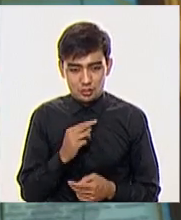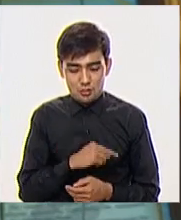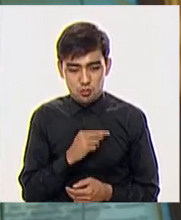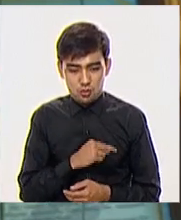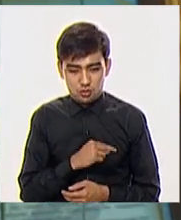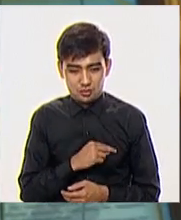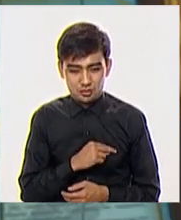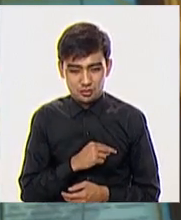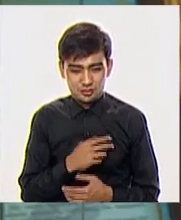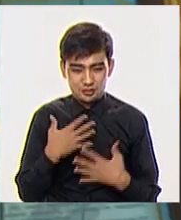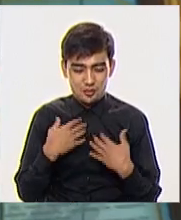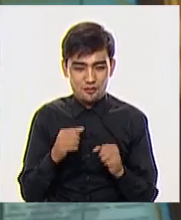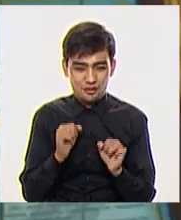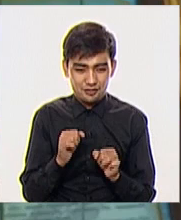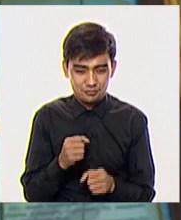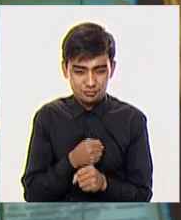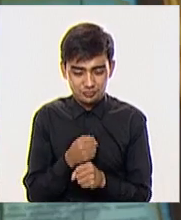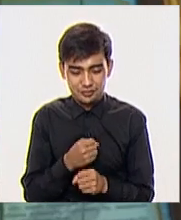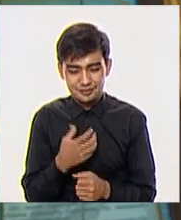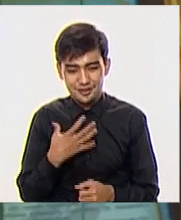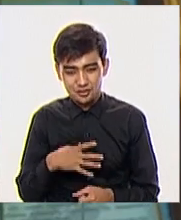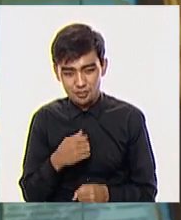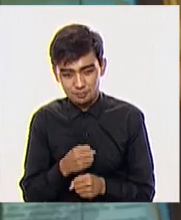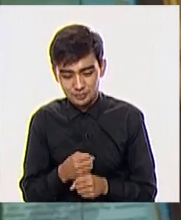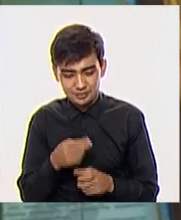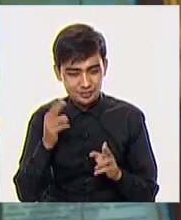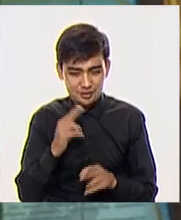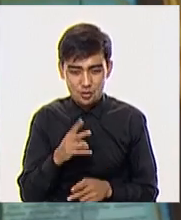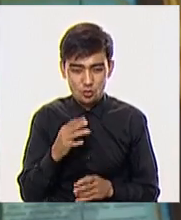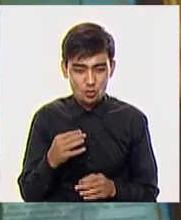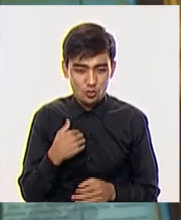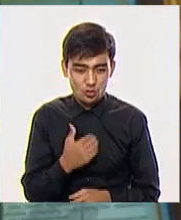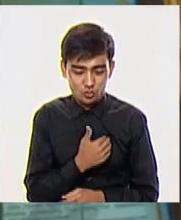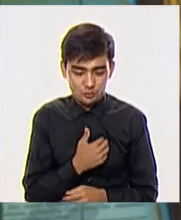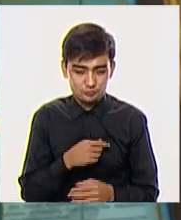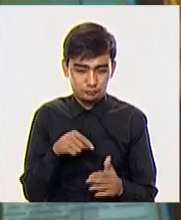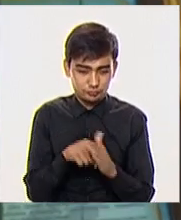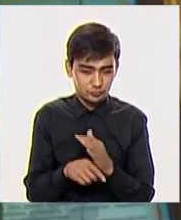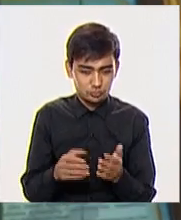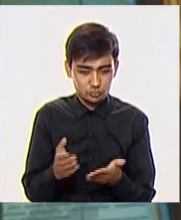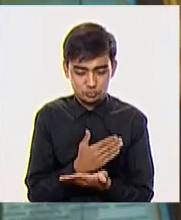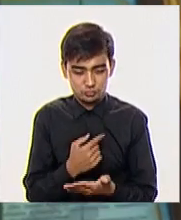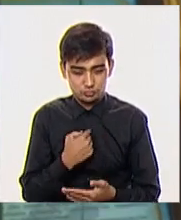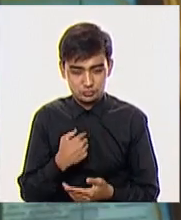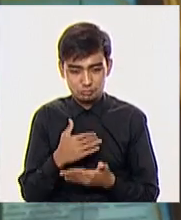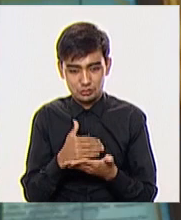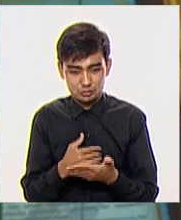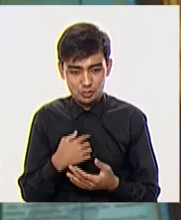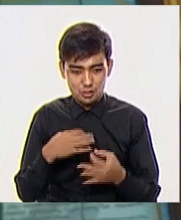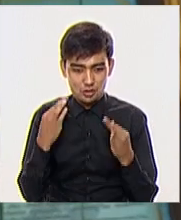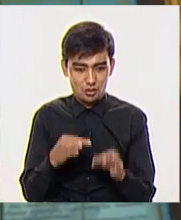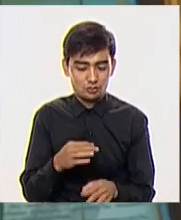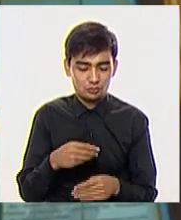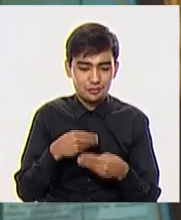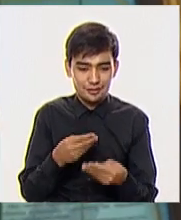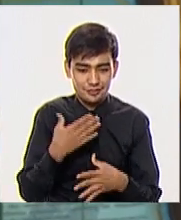работники здравоохранения делают, не знаю, зачем это. Вот, хочу, чтобы разобрались, убрали меня из этого. Я никакого согласия